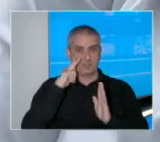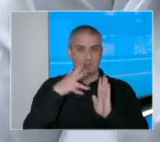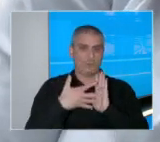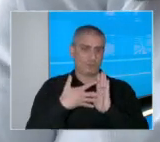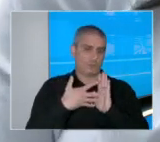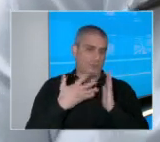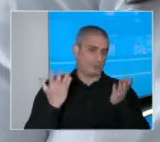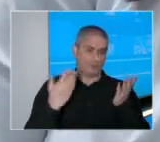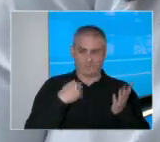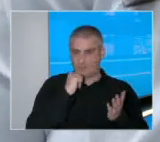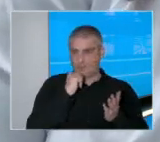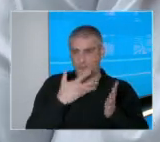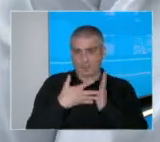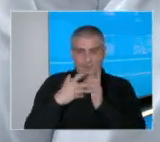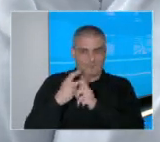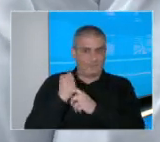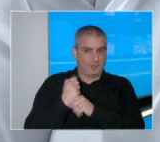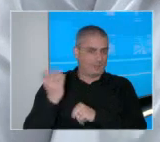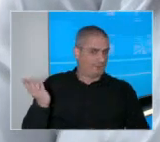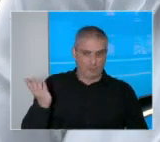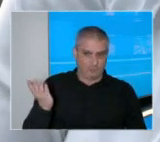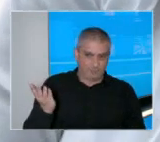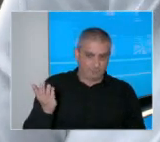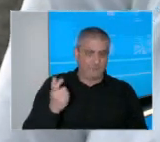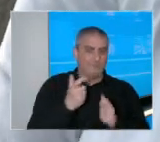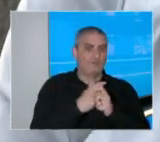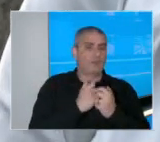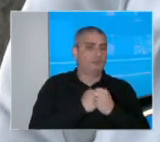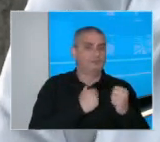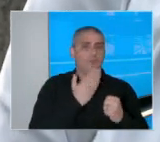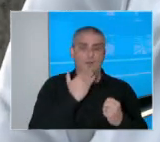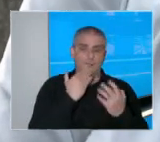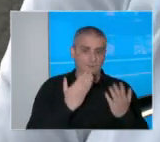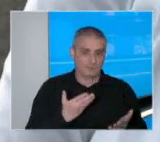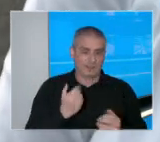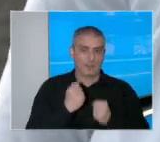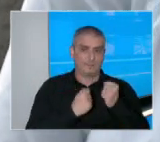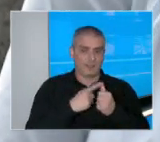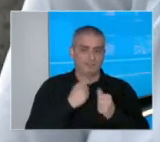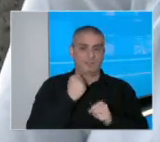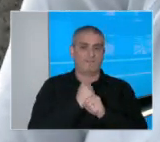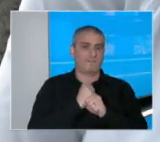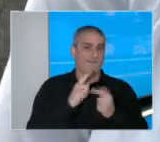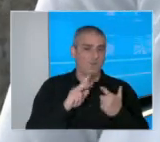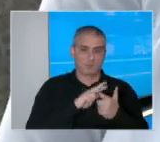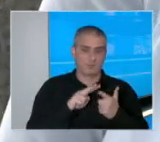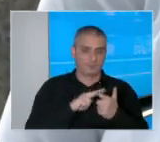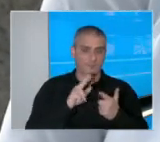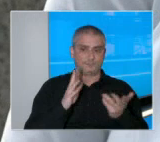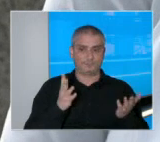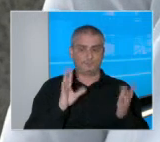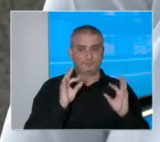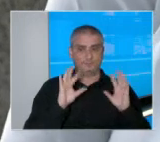אבל עזוב, אני לא רוצה לנתח את העבודה. מפלגות השמאל בישראל, מרץ והעבודה, הן באזור